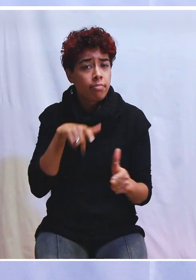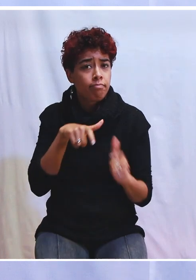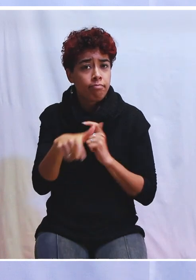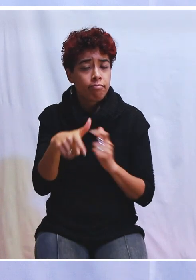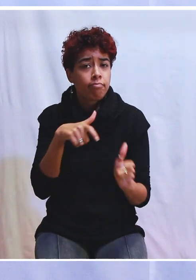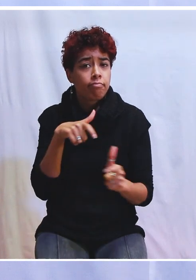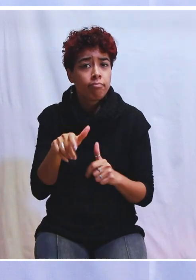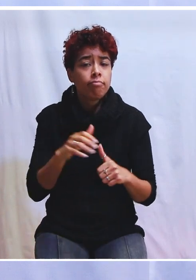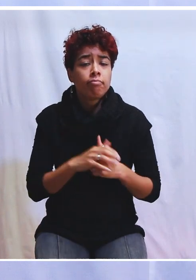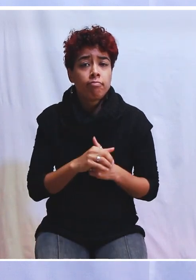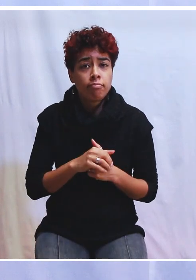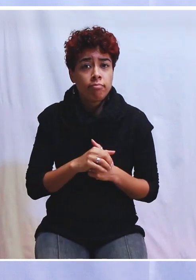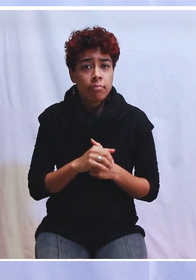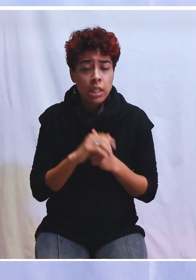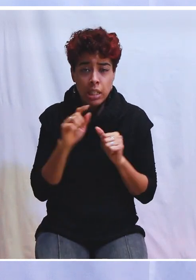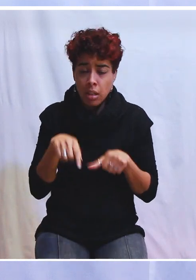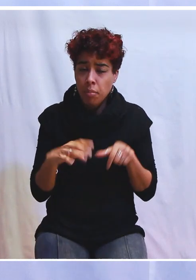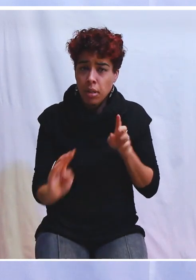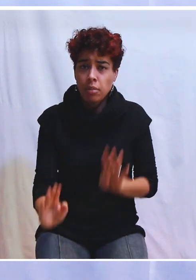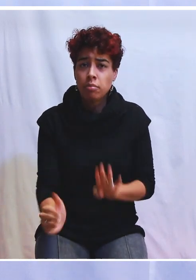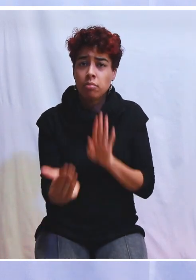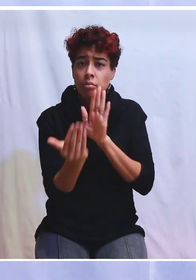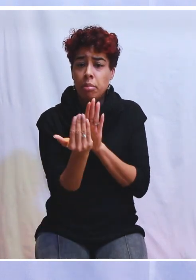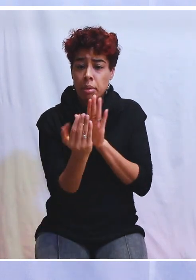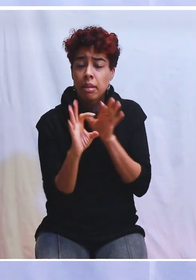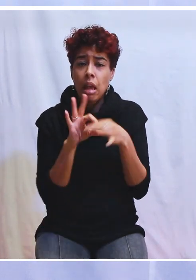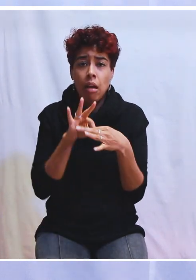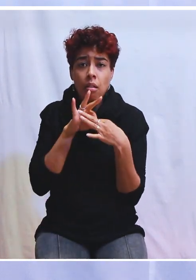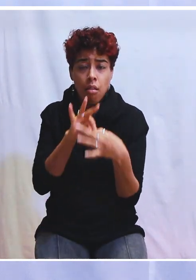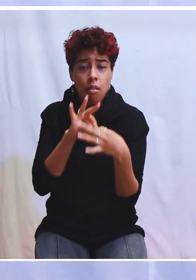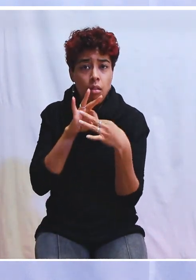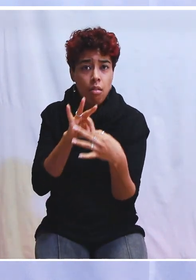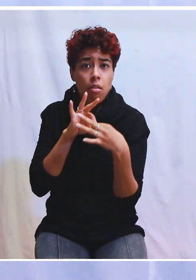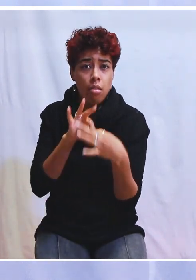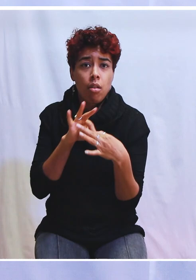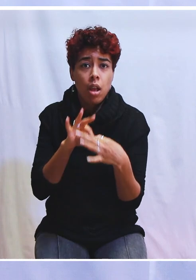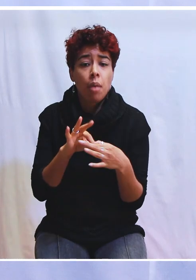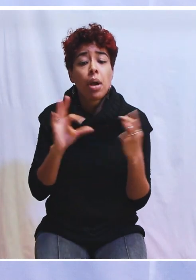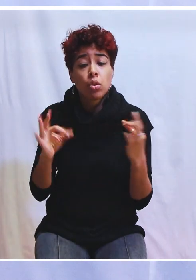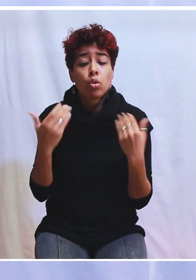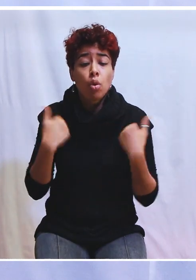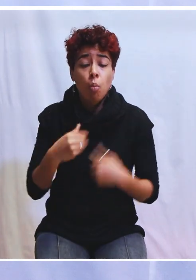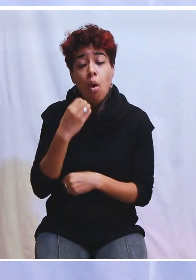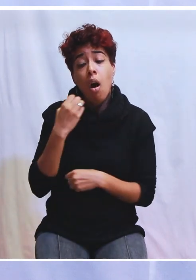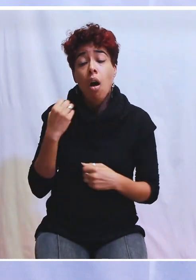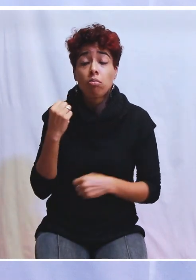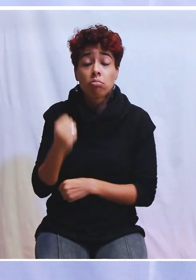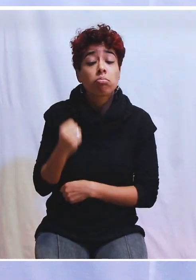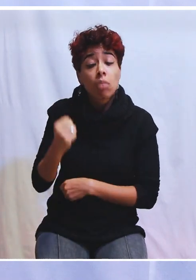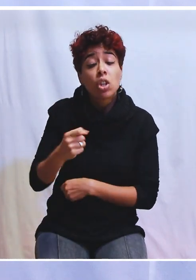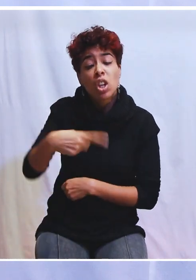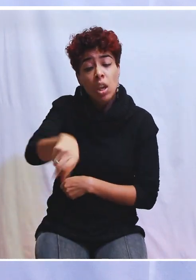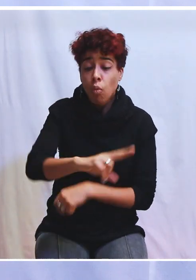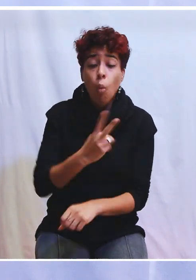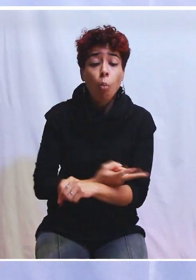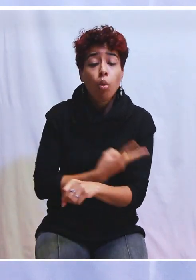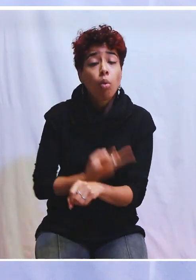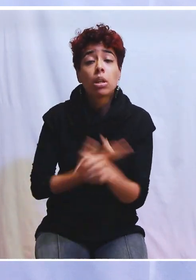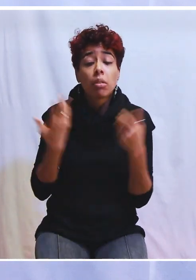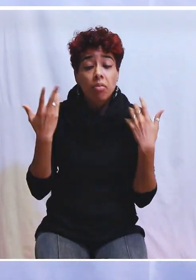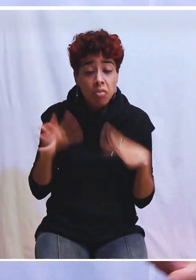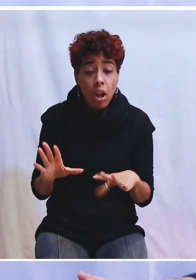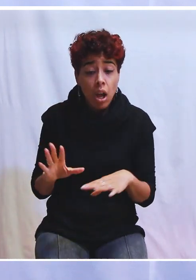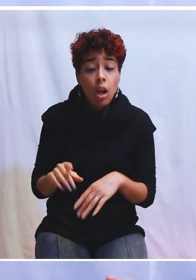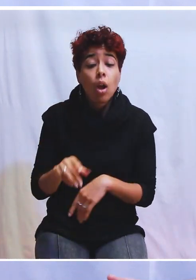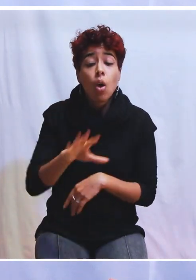réciprocité, c'est du face à face, il y a un lien entre les deux, c'est pas je suis le berger et puis vous êtes les brebis et puis